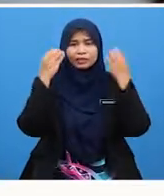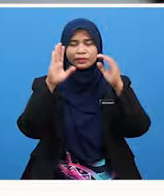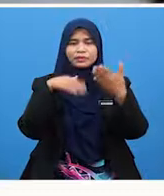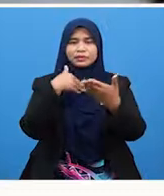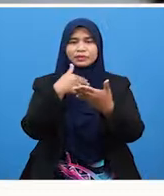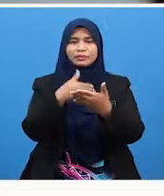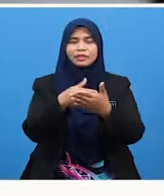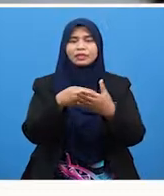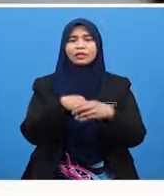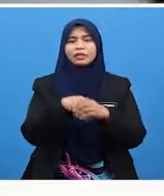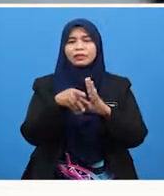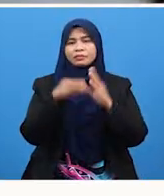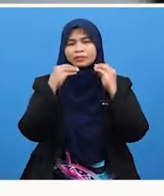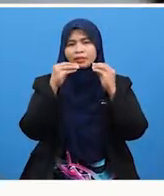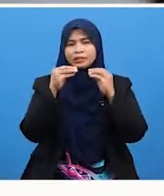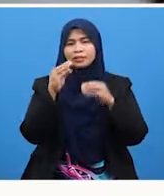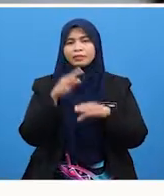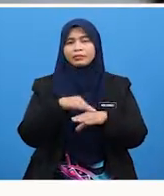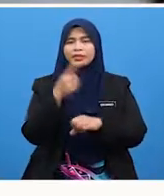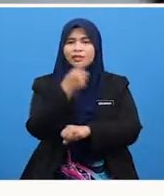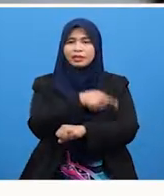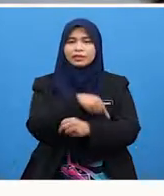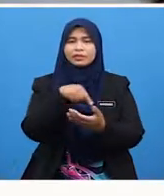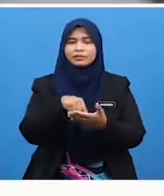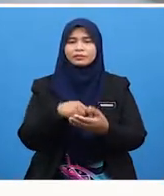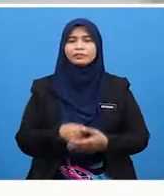dalam pengajaran pada hari ini.